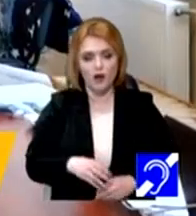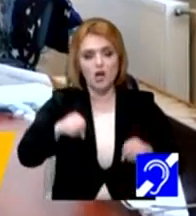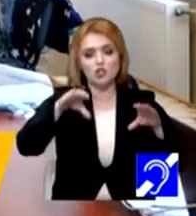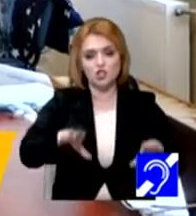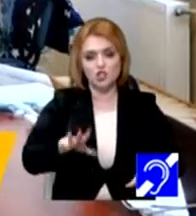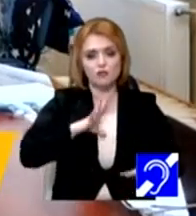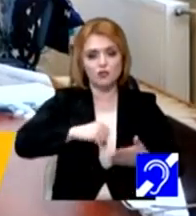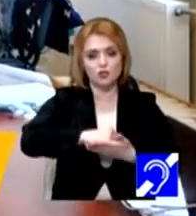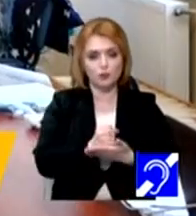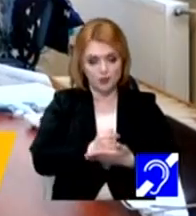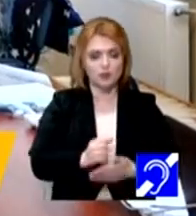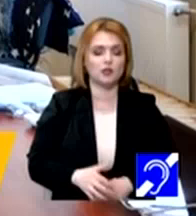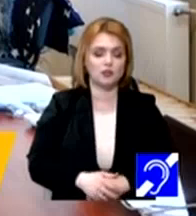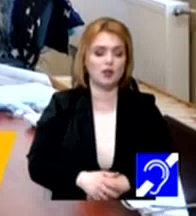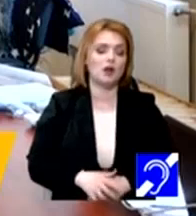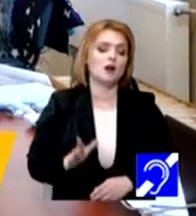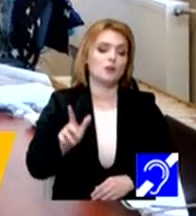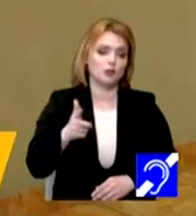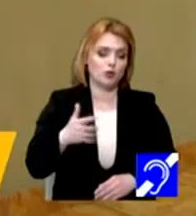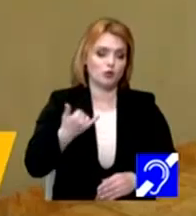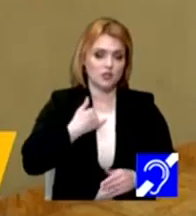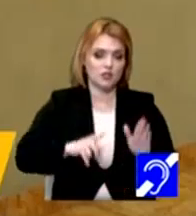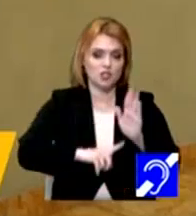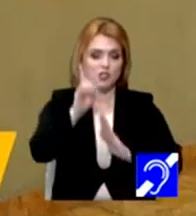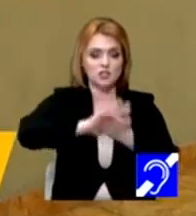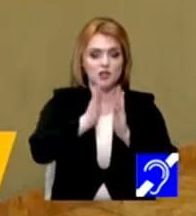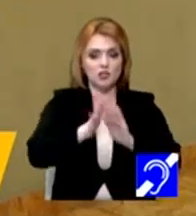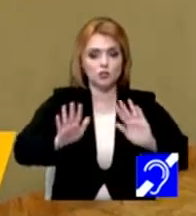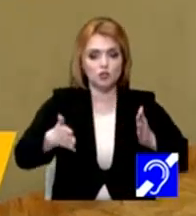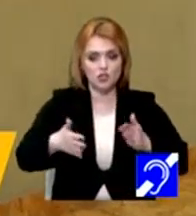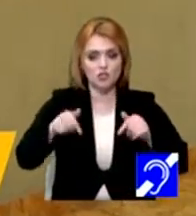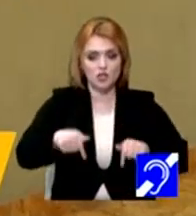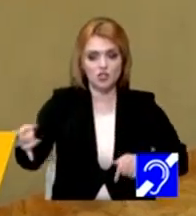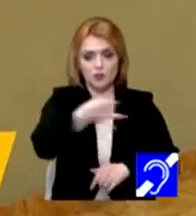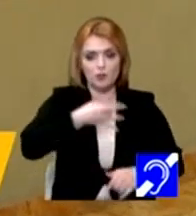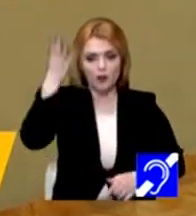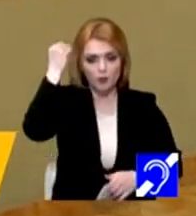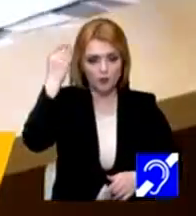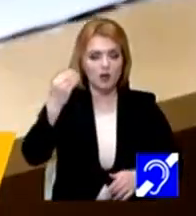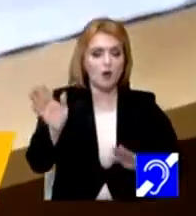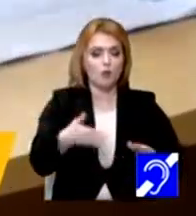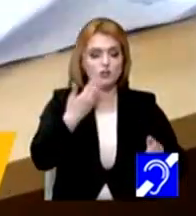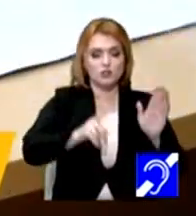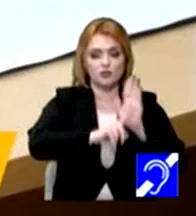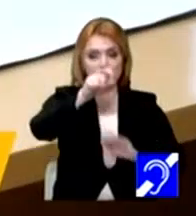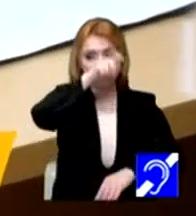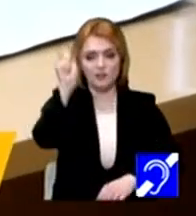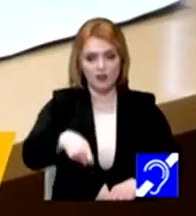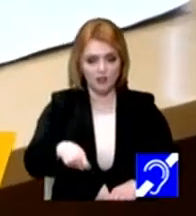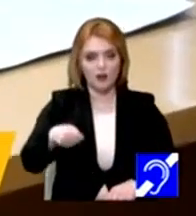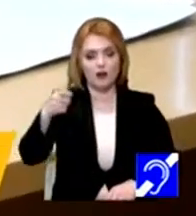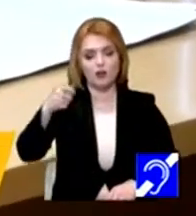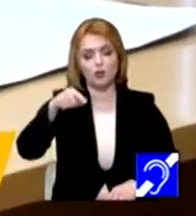Decizia a fost adoptată în urma declarării stării de urgență instituită în Republica Moldova după izbucnirea războiului